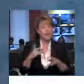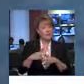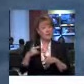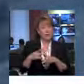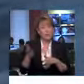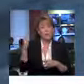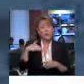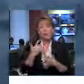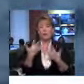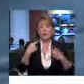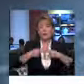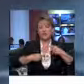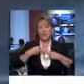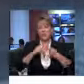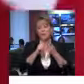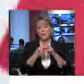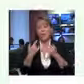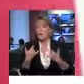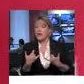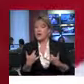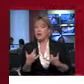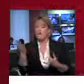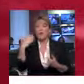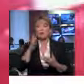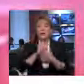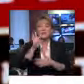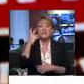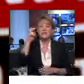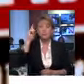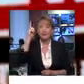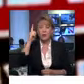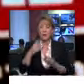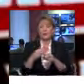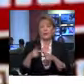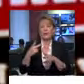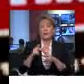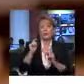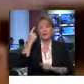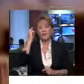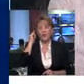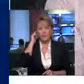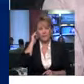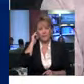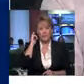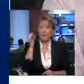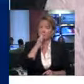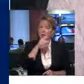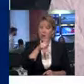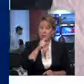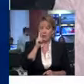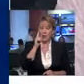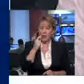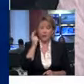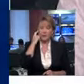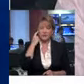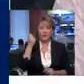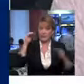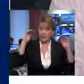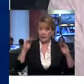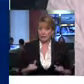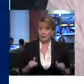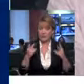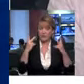מספר שנים, מאשר לקנות היום ולהתעורר עוד 15-20 שנה. כלומר, אתה יוצא מנקודת הנחה שבוודאות המחירים ירדו באופן